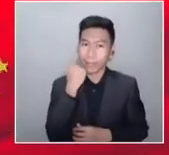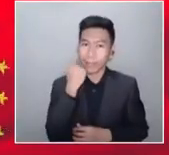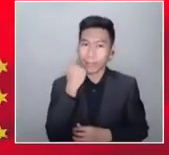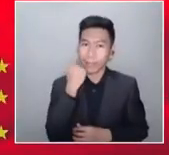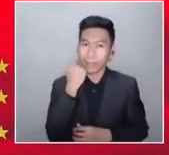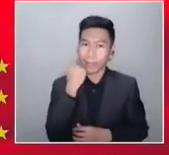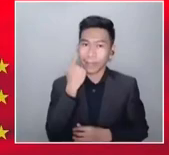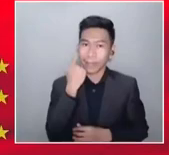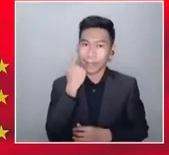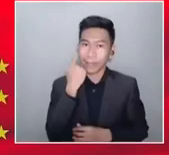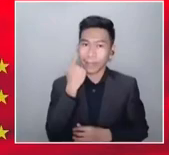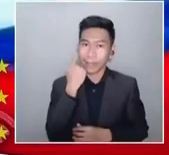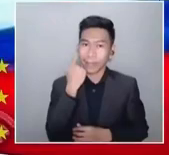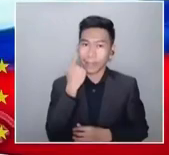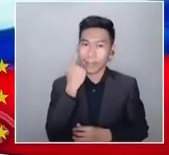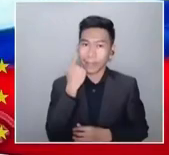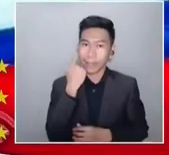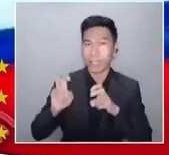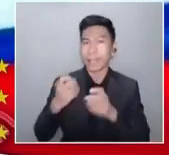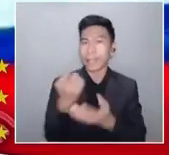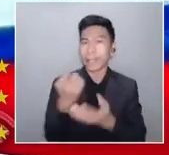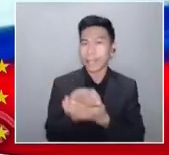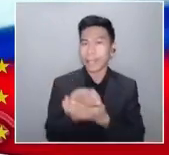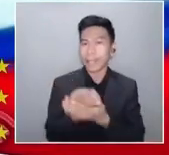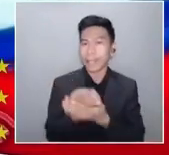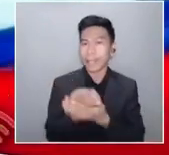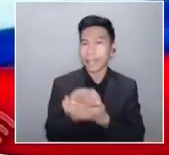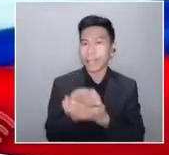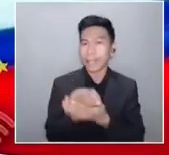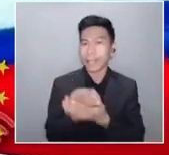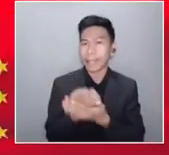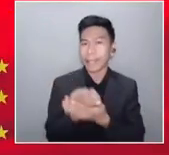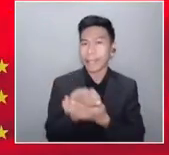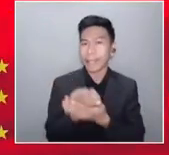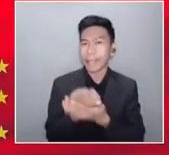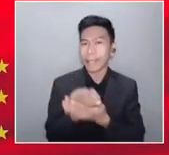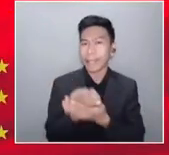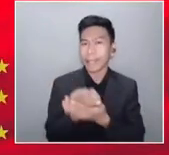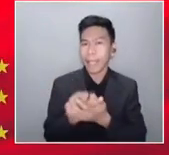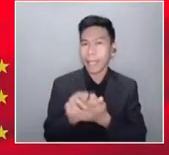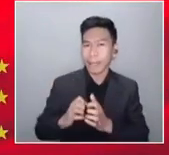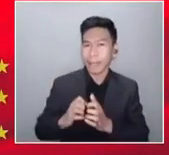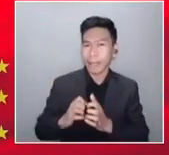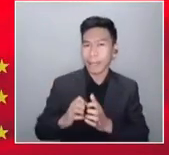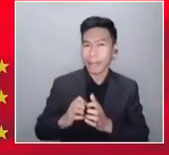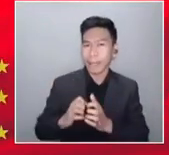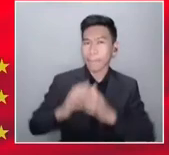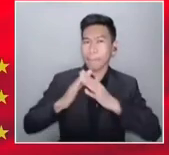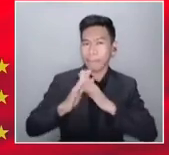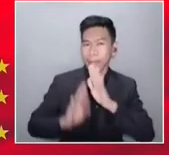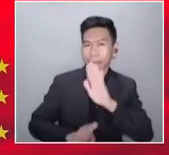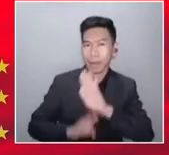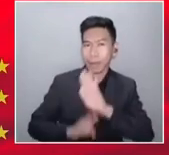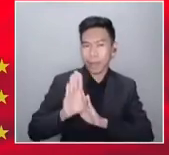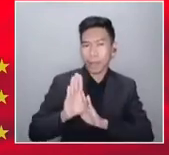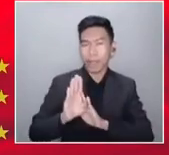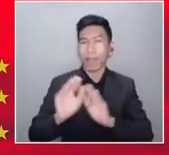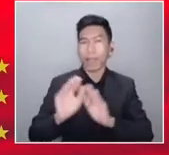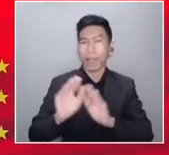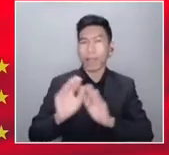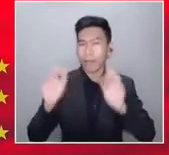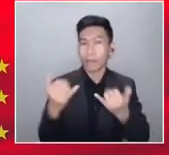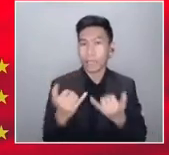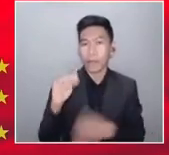ang sinasabi pong driving force for economic recovery. Ang MSMEs po dito sa ating bansa